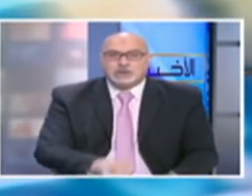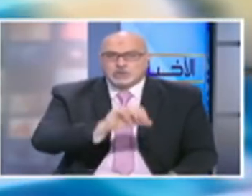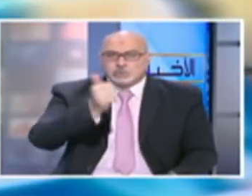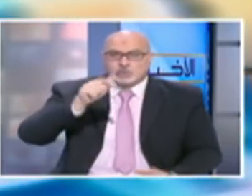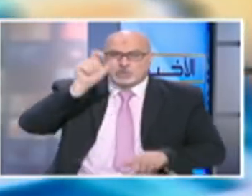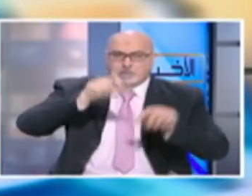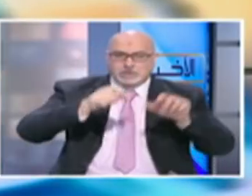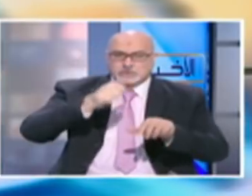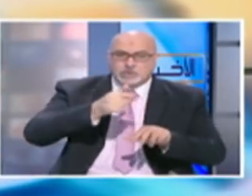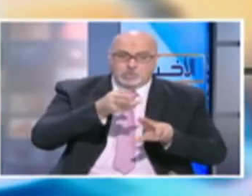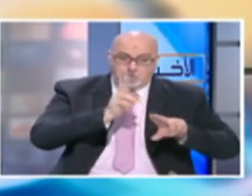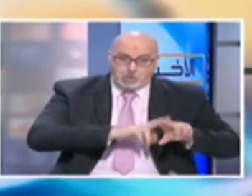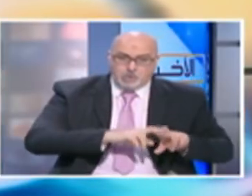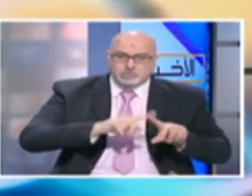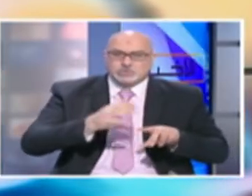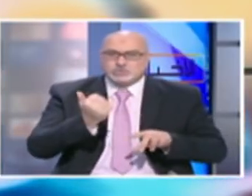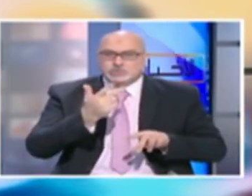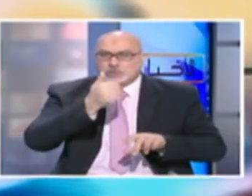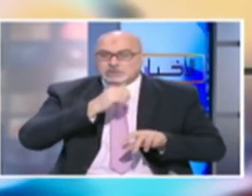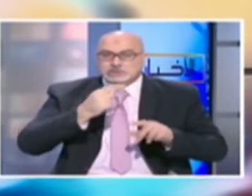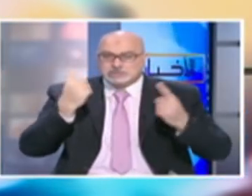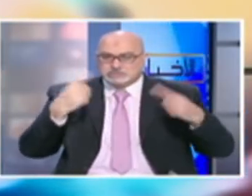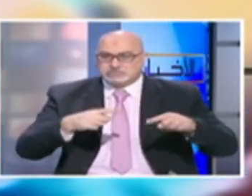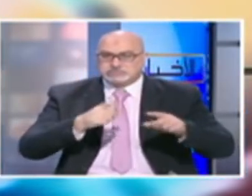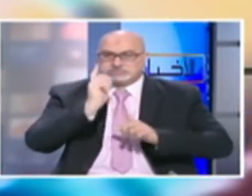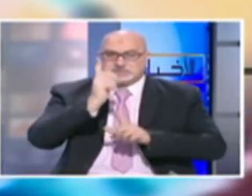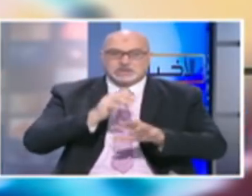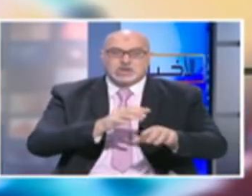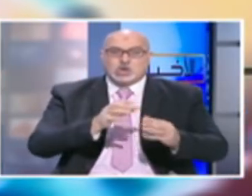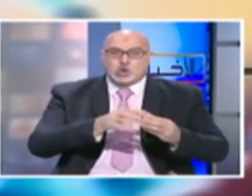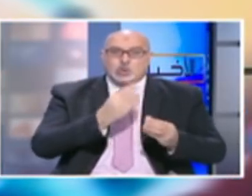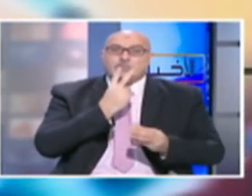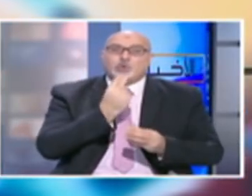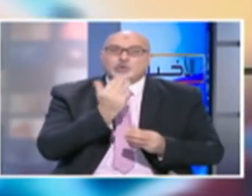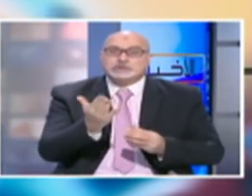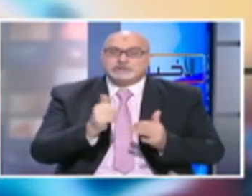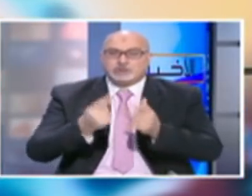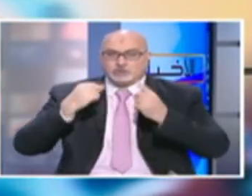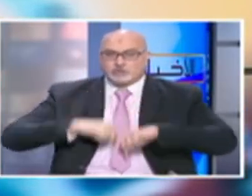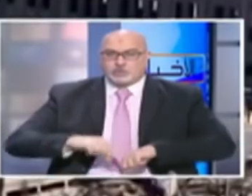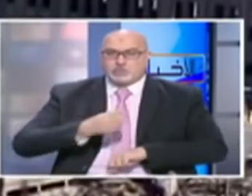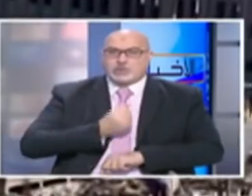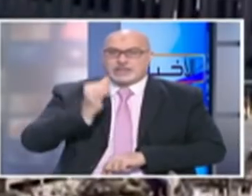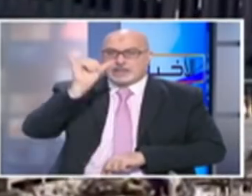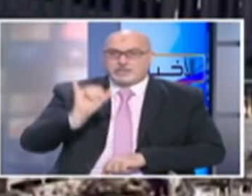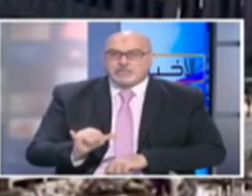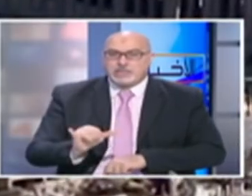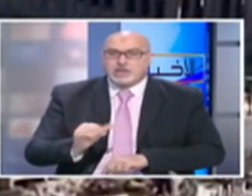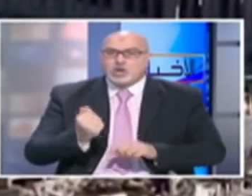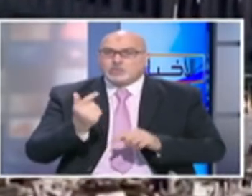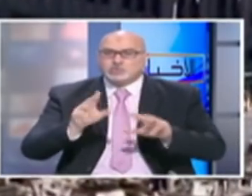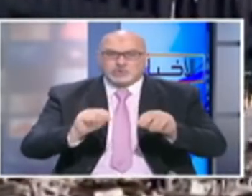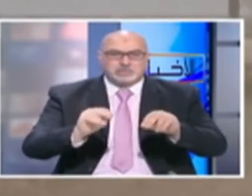شخص وجرح المئات في معارك مستمرة بين الحوثيين وقوات الحكومة اليمنية في جبهات عدة